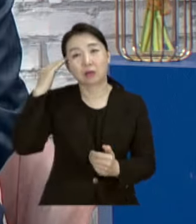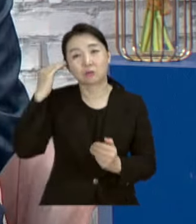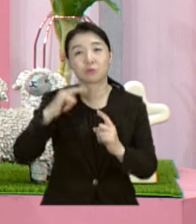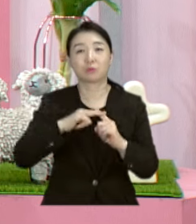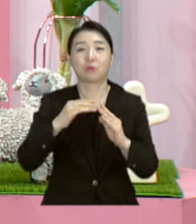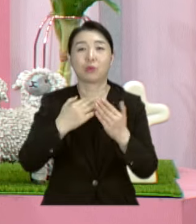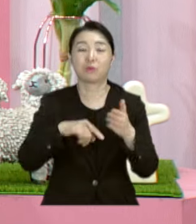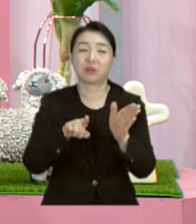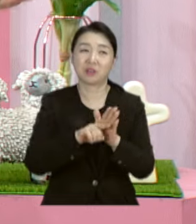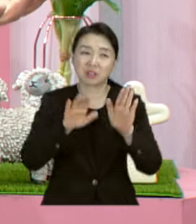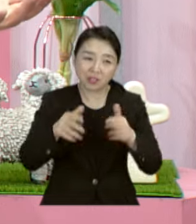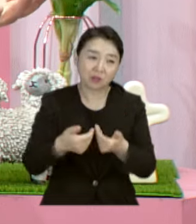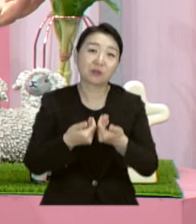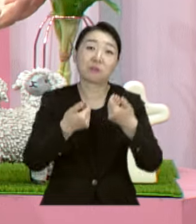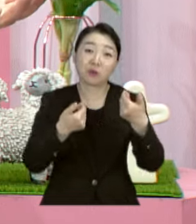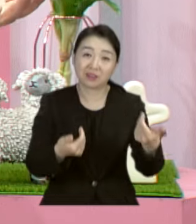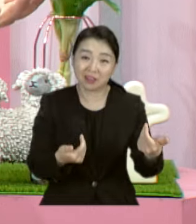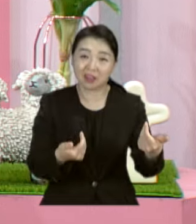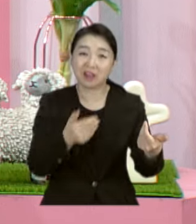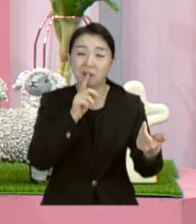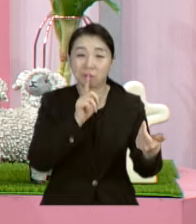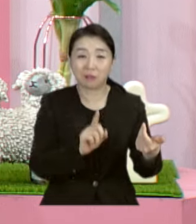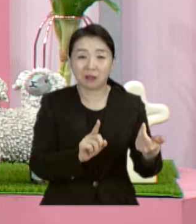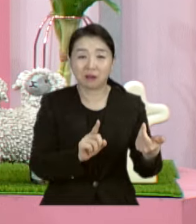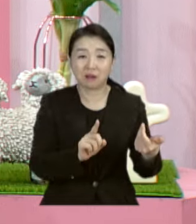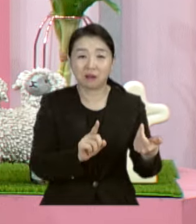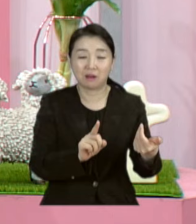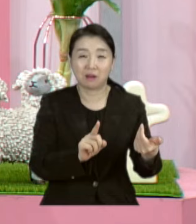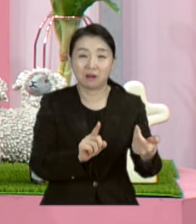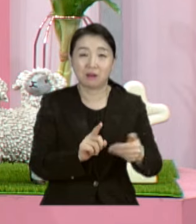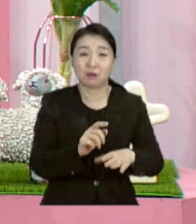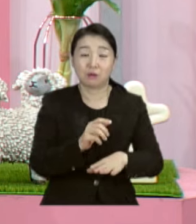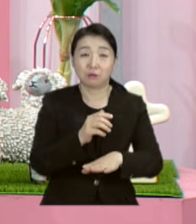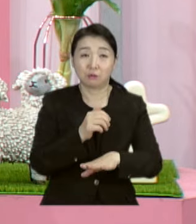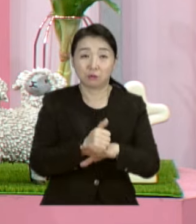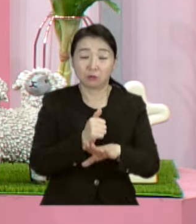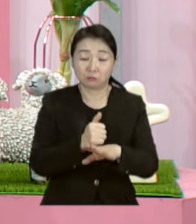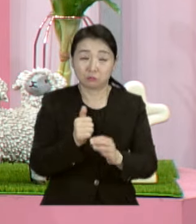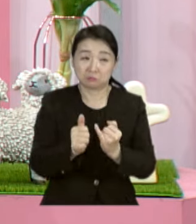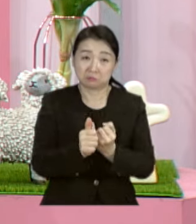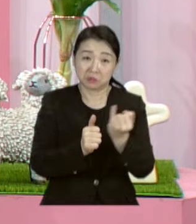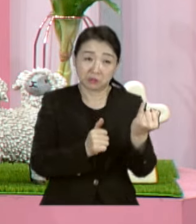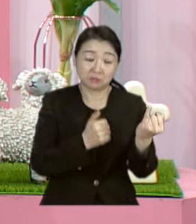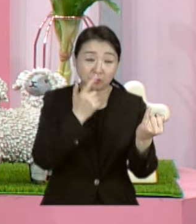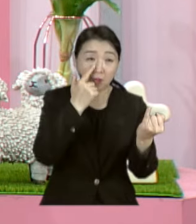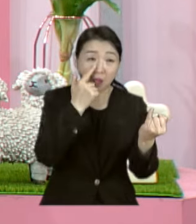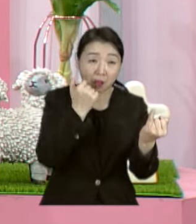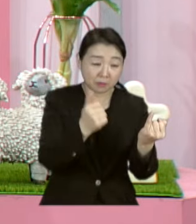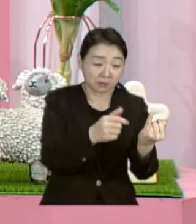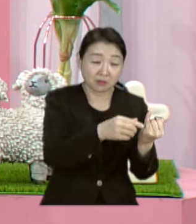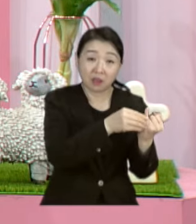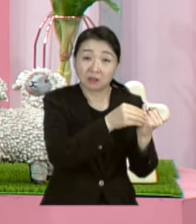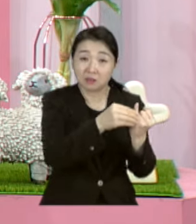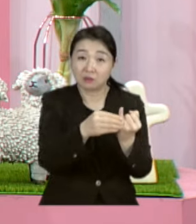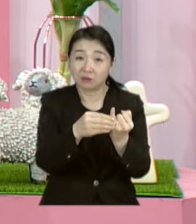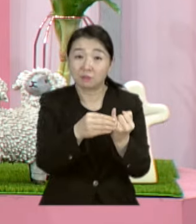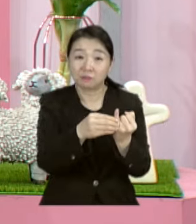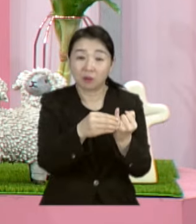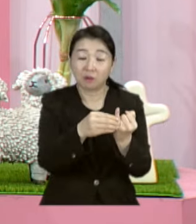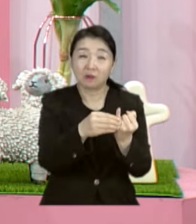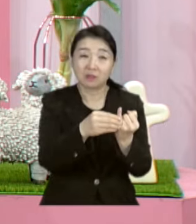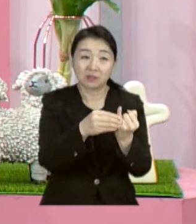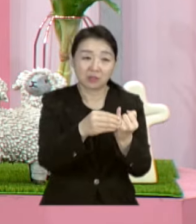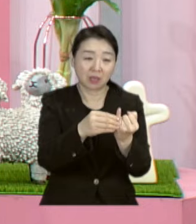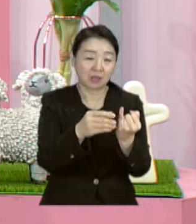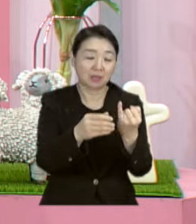위해서 이제는 떠나보낸다. 야. 그런 그러니까 신부가 이제 신부 아버지가 이끄는 것은 친권을